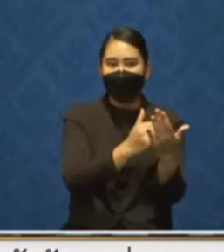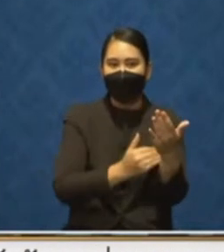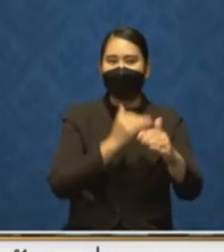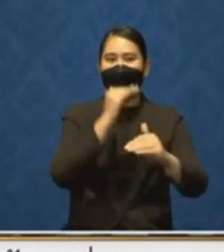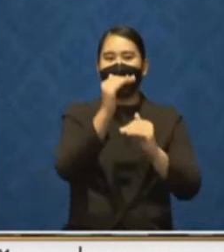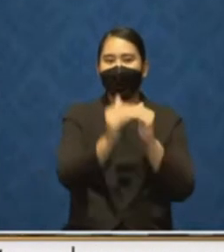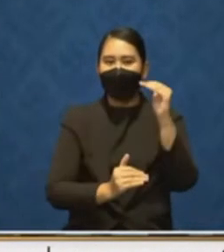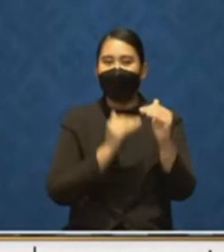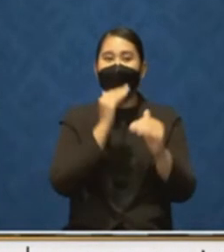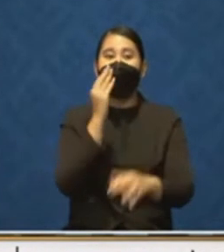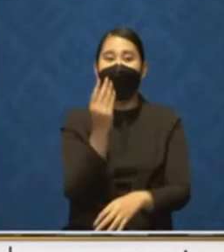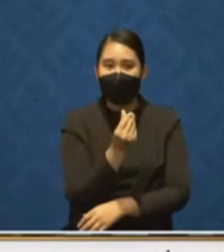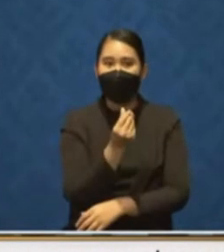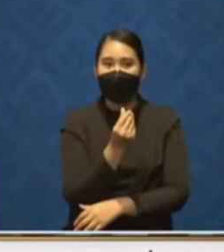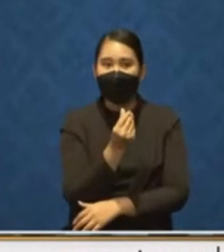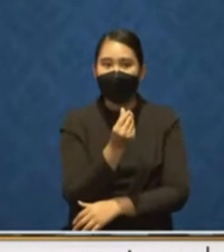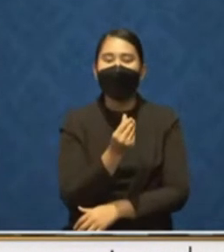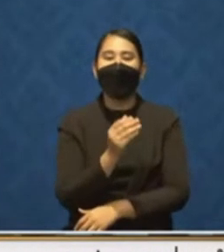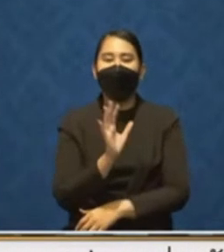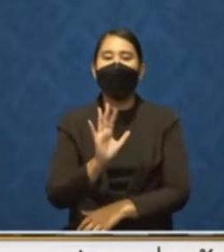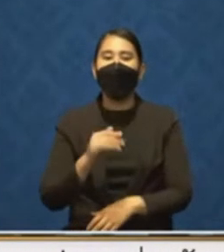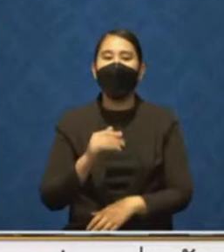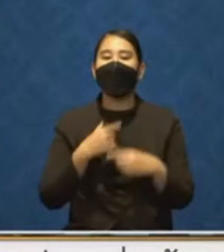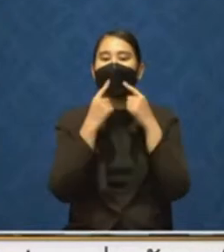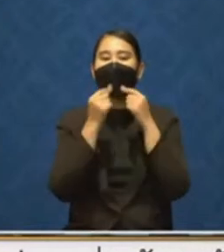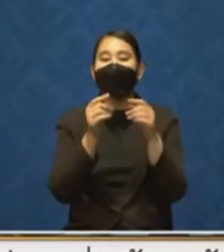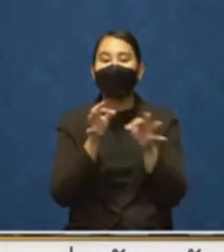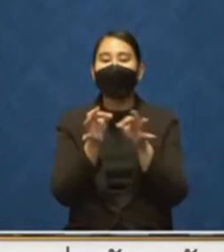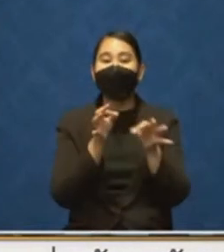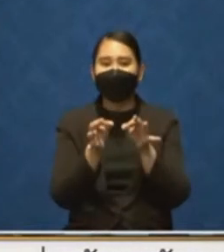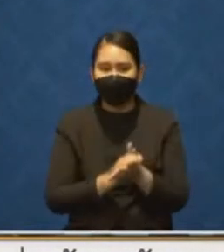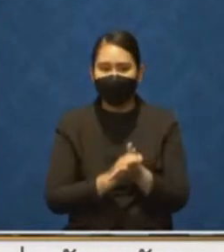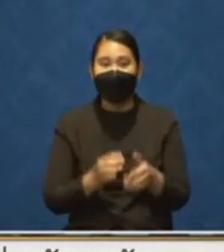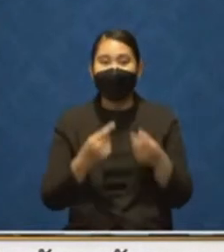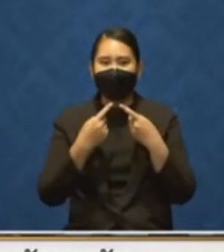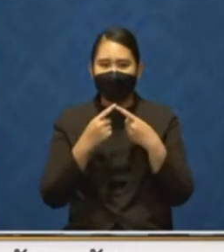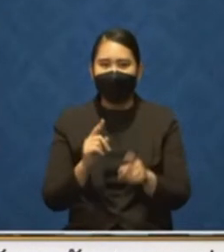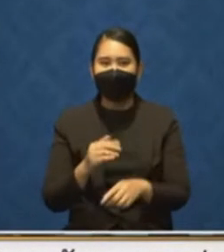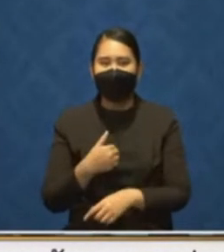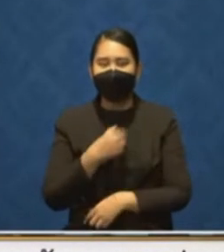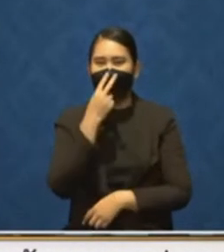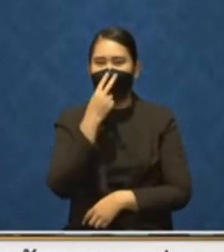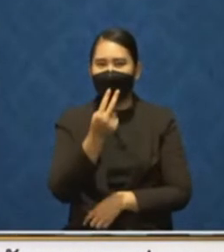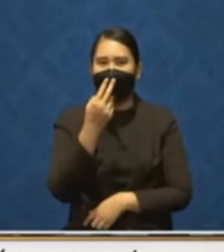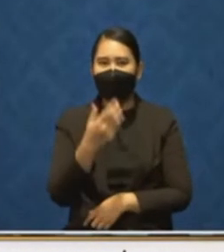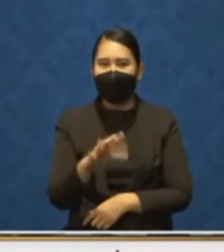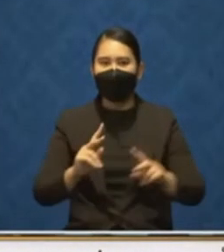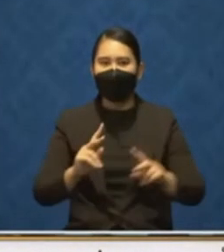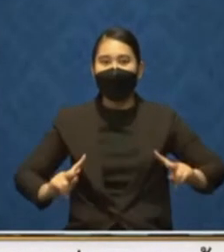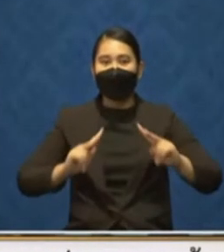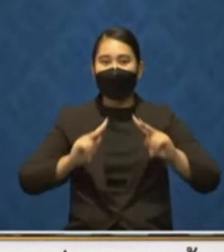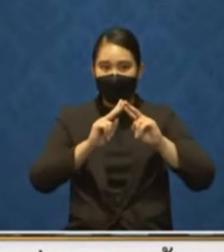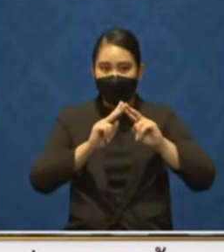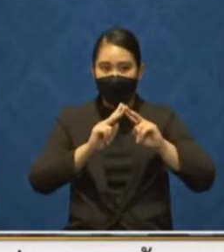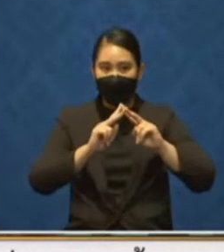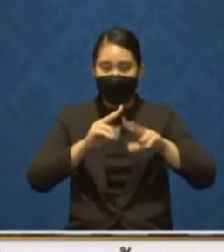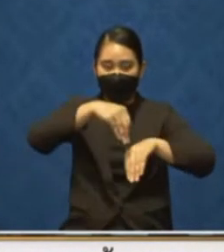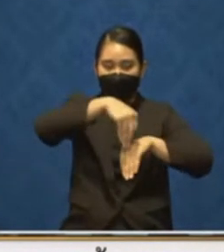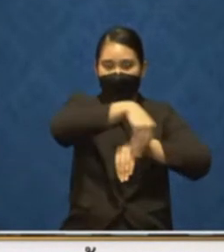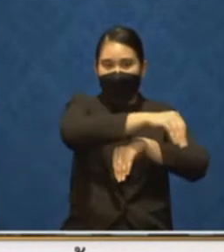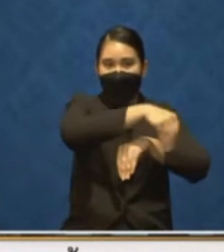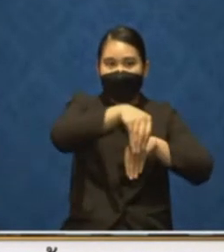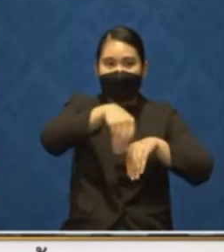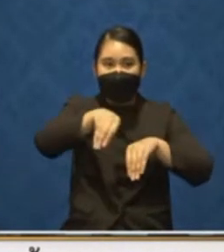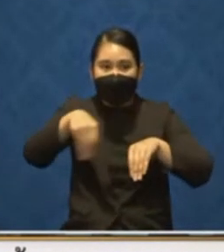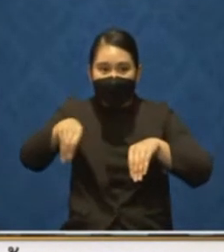ชาติบ้านเมืองได้ผลตอบแทนนะแต่ปรากฏว่าท่านประธานครับไปดูในแต่ละกระทรวงทบวงกรมแม้กระทั่งกระทรวงทรัพยากร